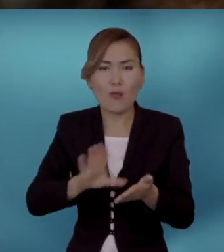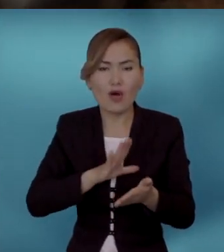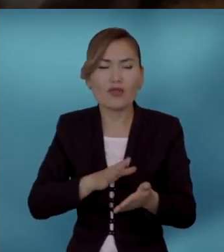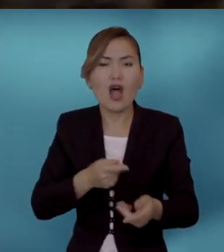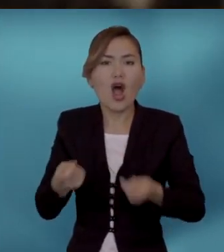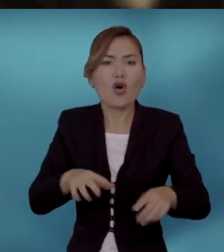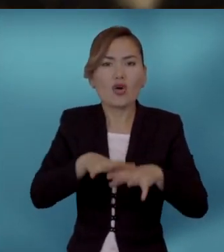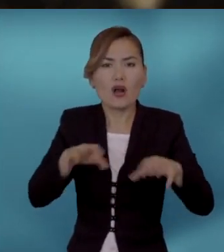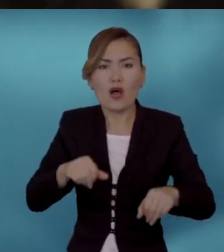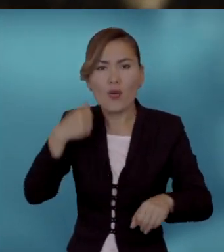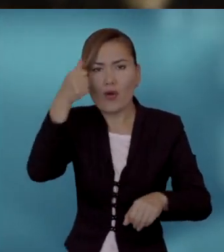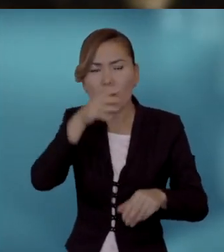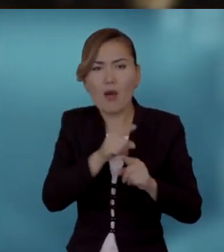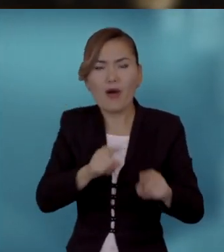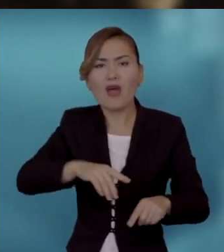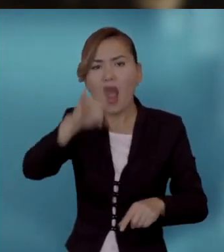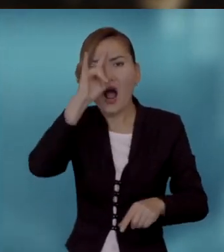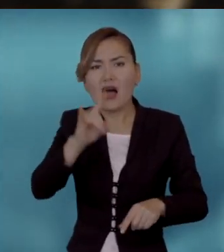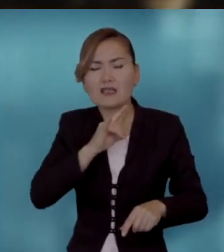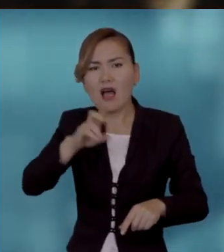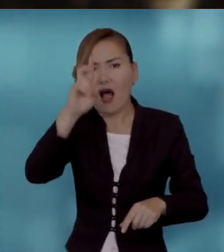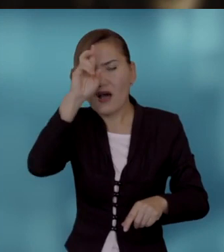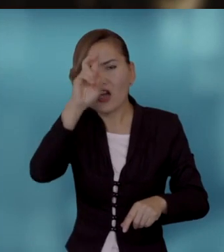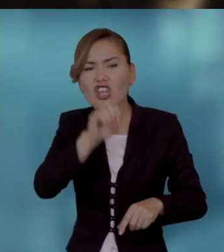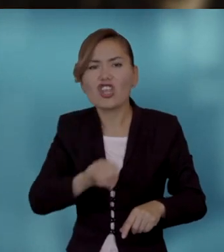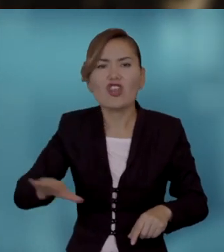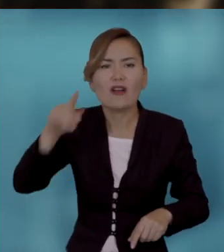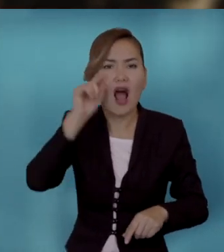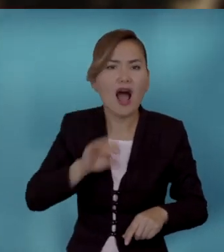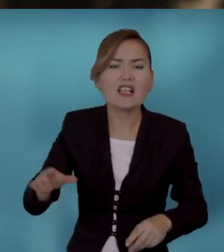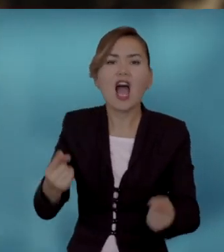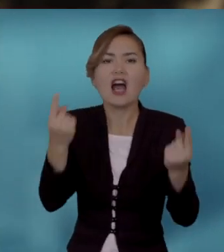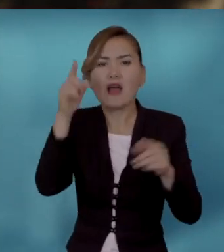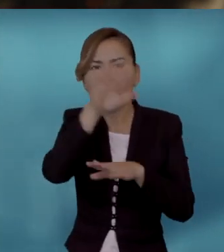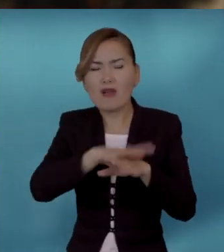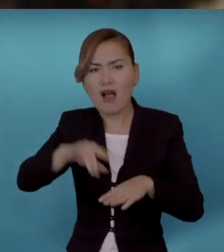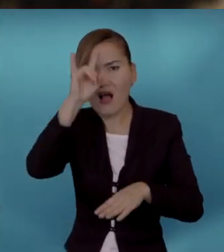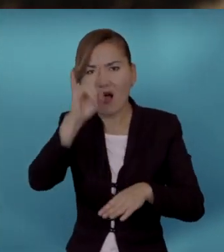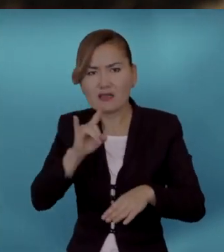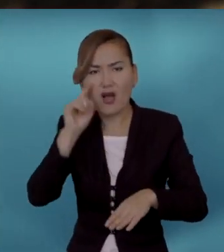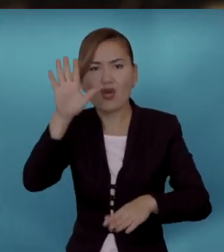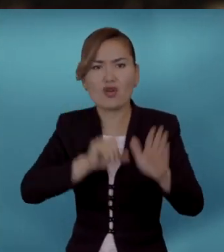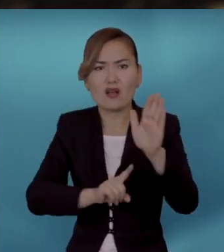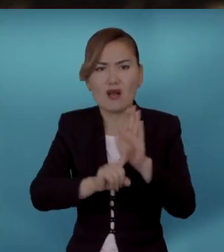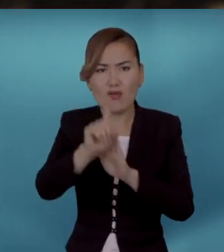халық тарихында мәңгі Қазақ жерін біріктіруші, ұлы даланың ұлы билеушісі болып қалады.